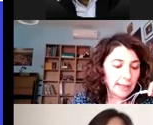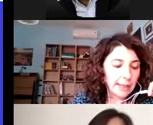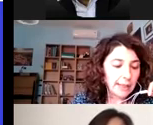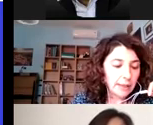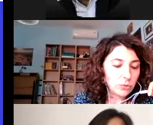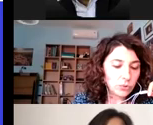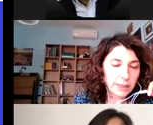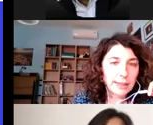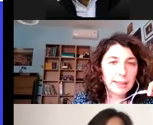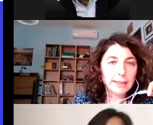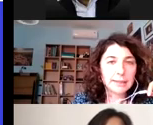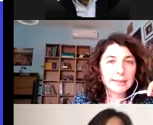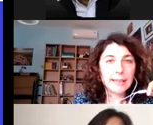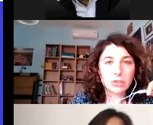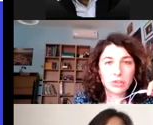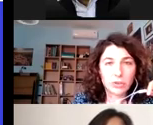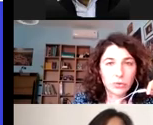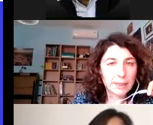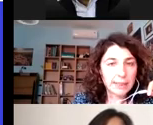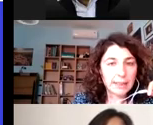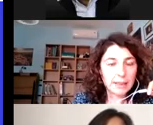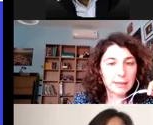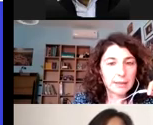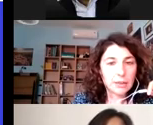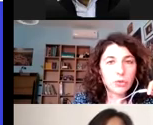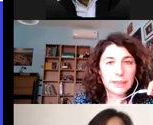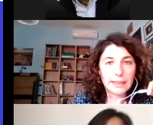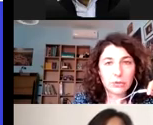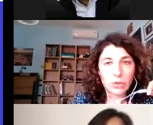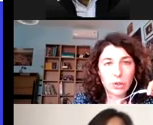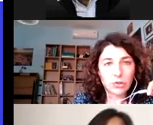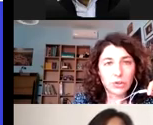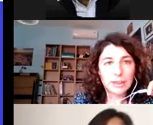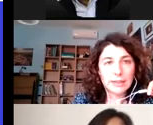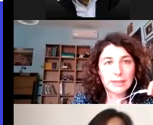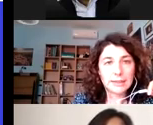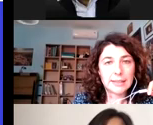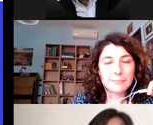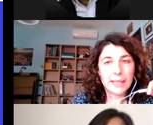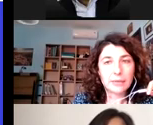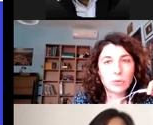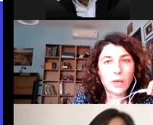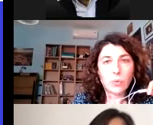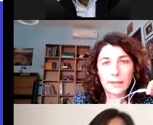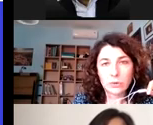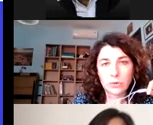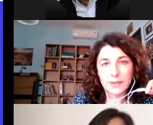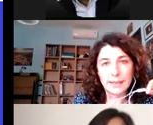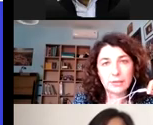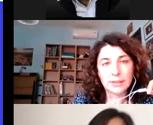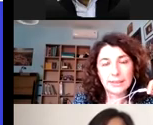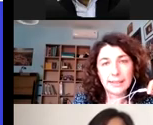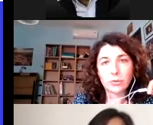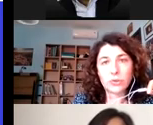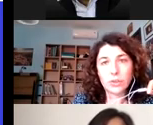anche alla luce eh della percezione che eh i giovani hanno oggi eh rispetto a quanto